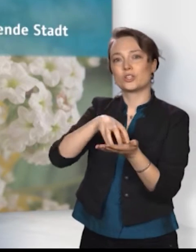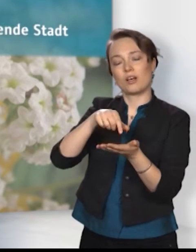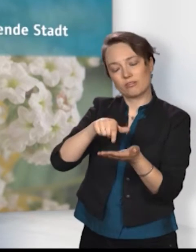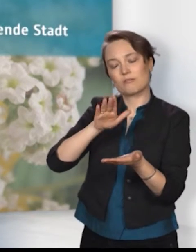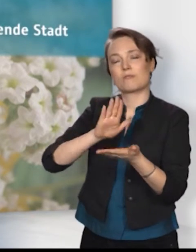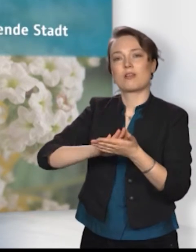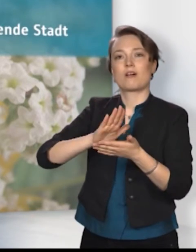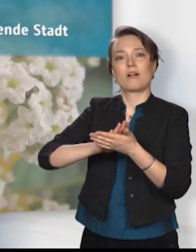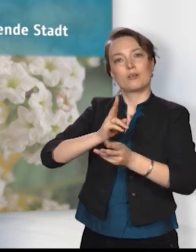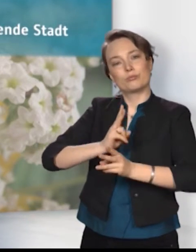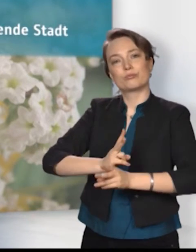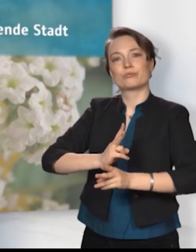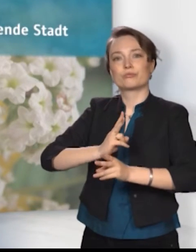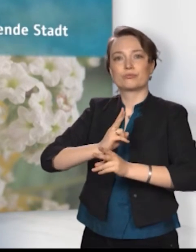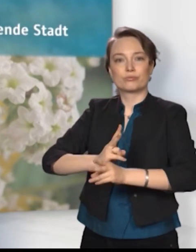bleibende